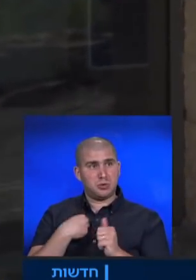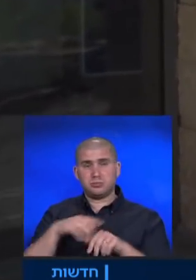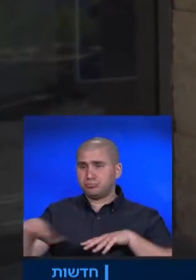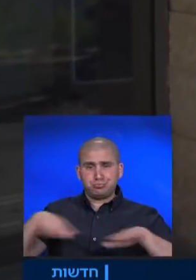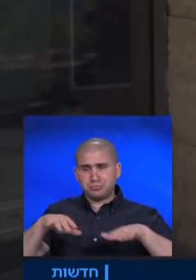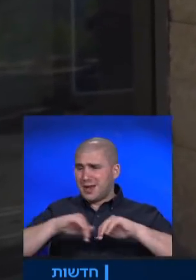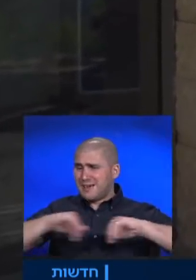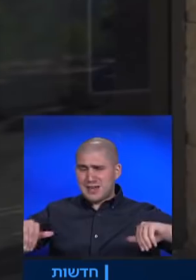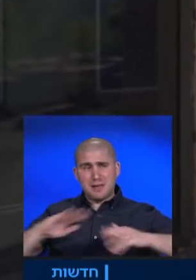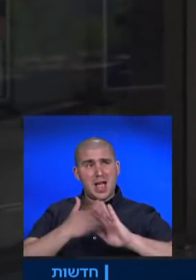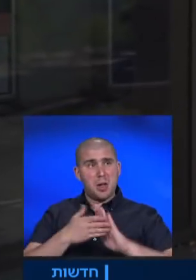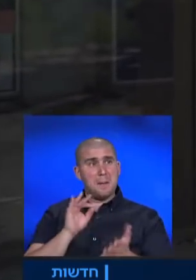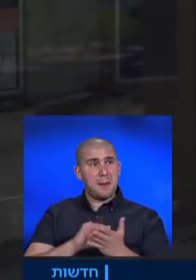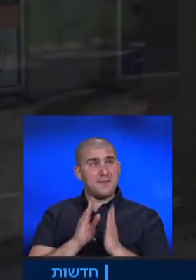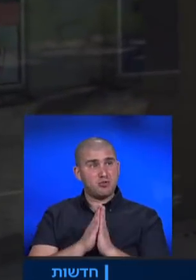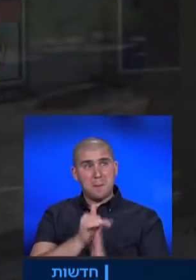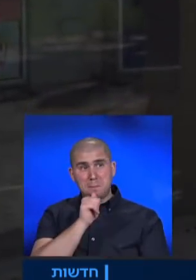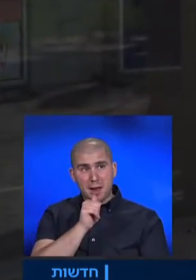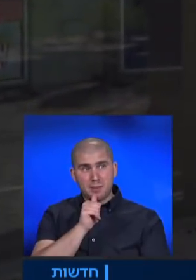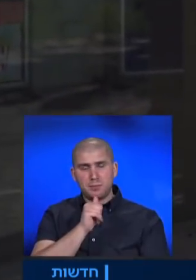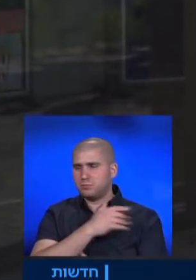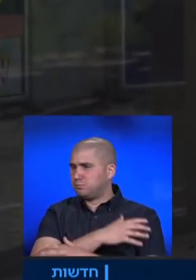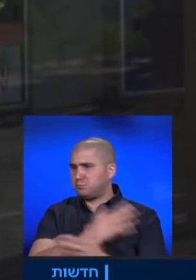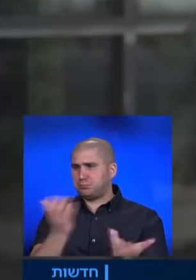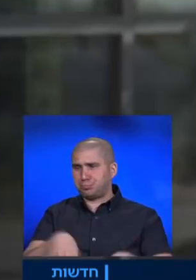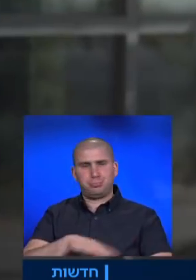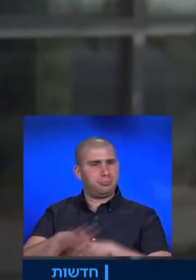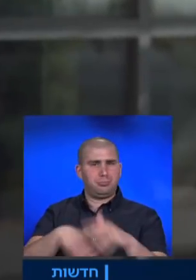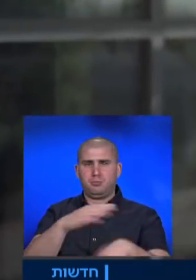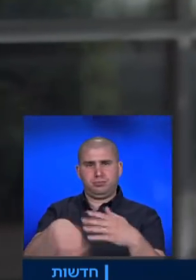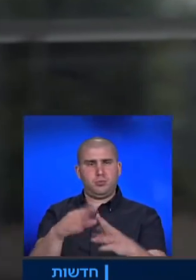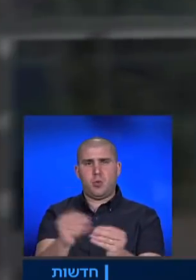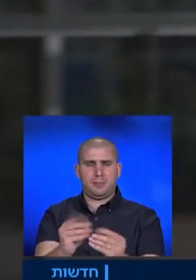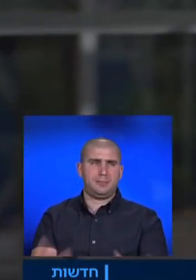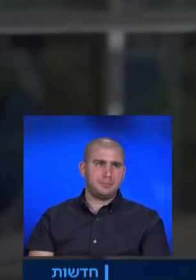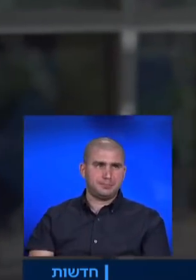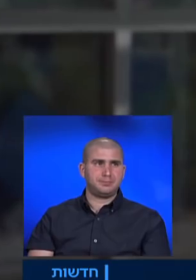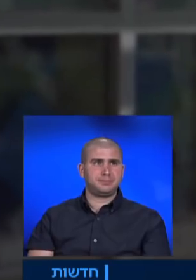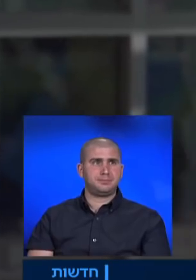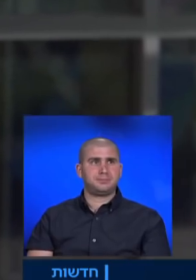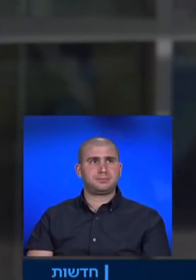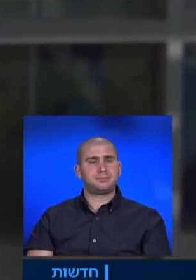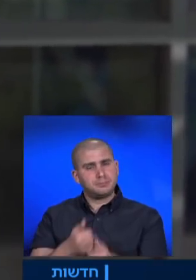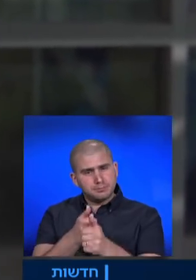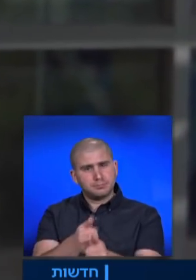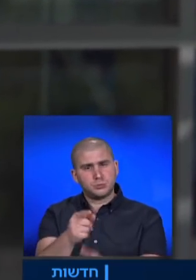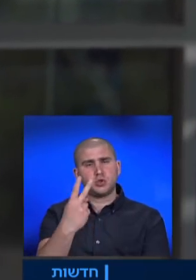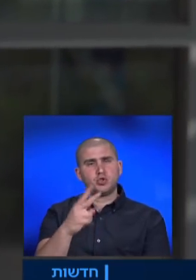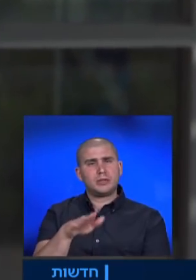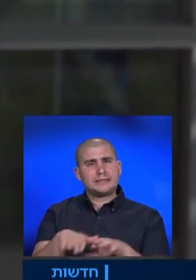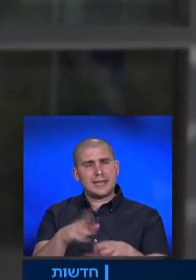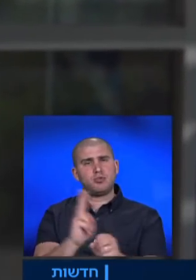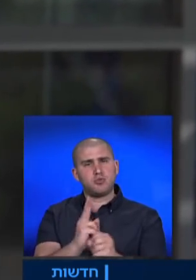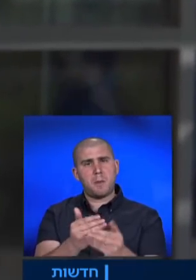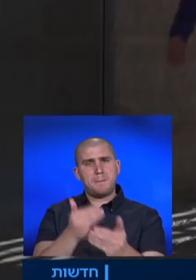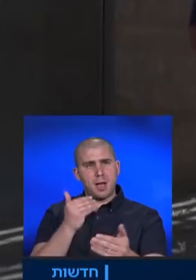ברגע שביקשו לשתות מים, התפרק כל הסיפור של ה2 מטר. כן, תתקדמו אחריה, 2 צעדים לשמור על מרחק ותתקדמו